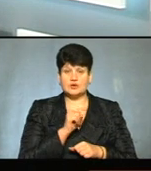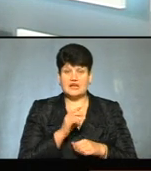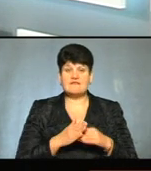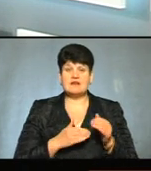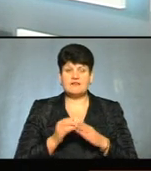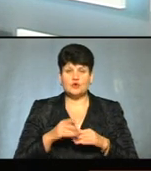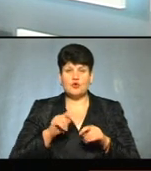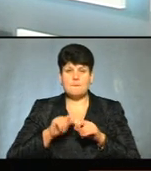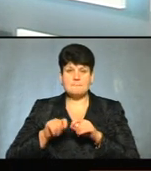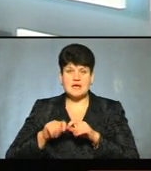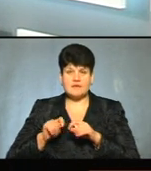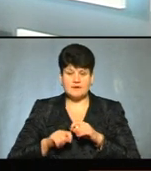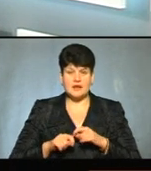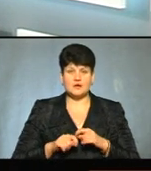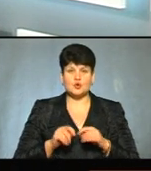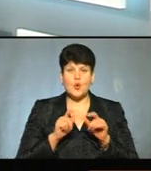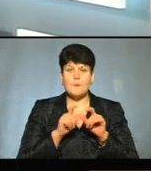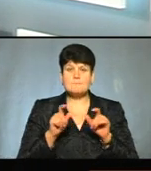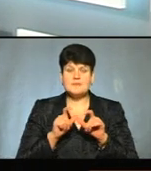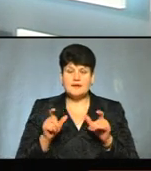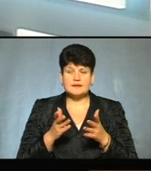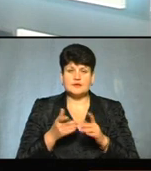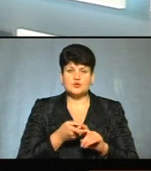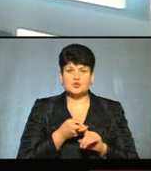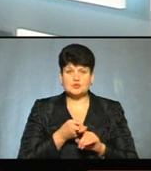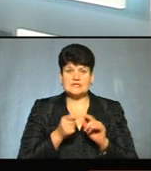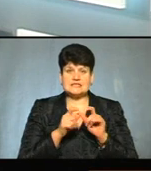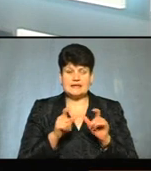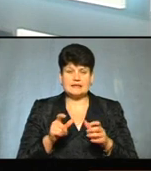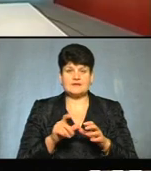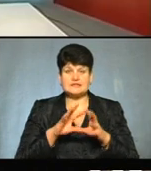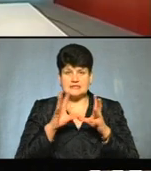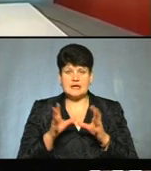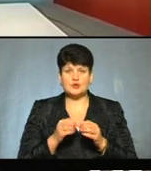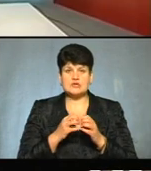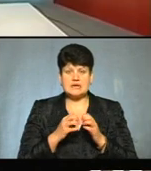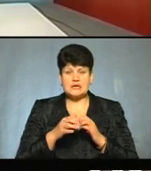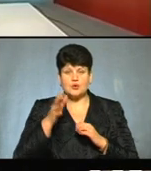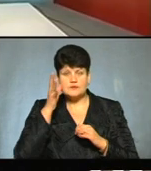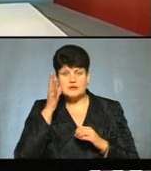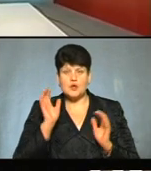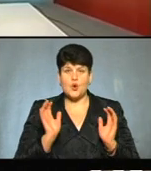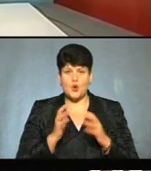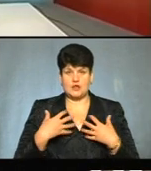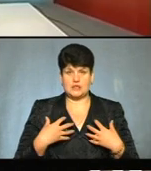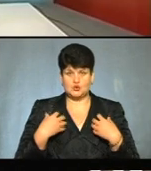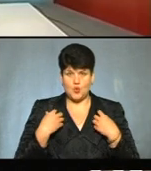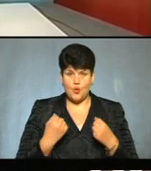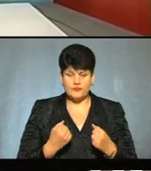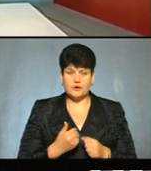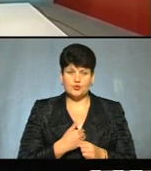вони кваліфіковано перевіряють саме об'єкти, які стосуються закладів загально-середньої освіти та охорони